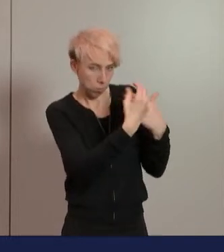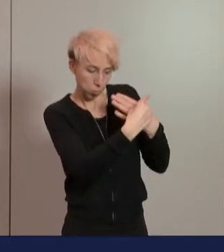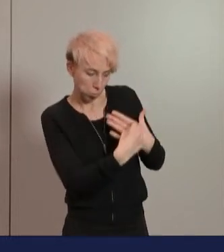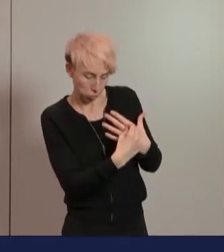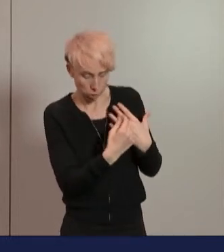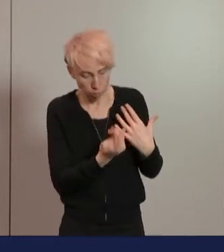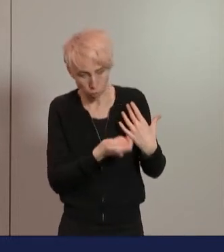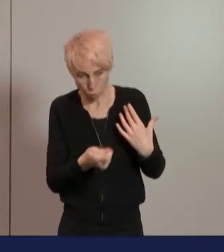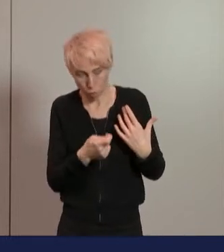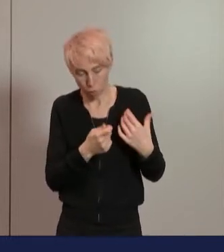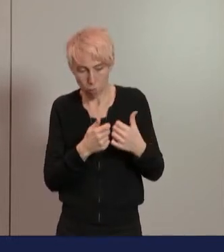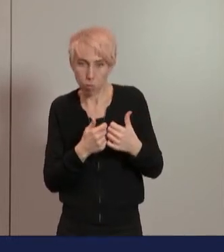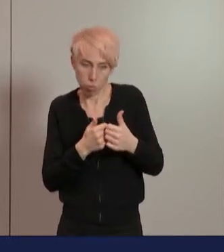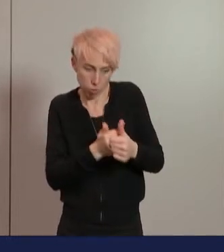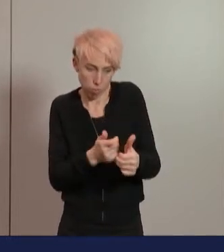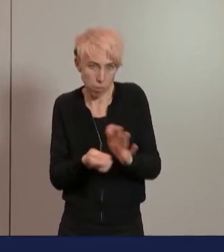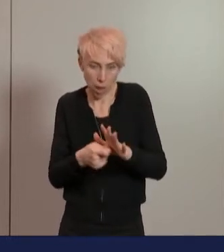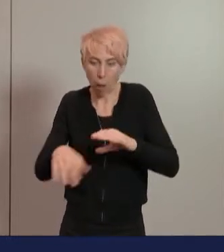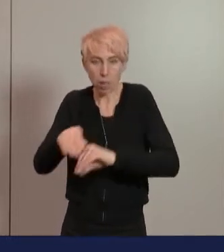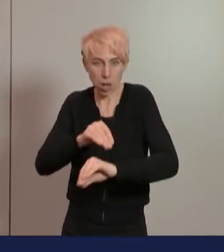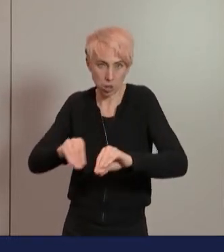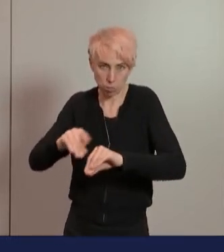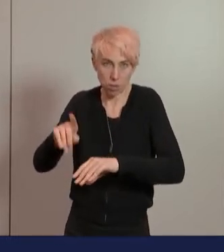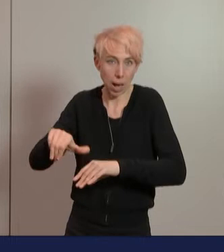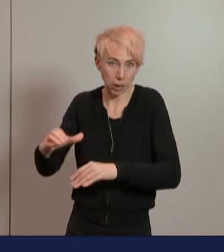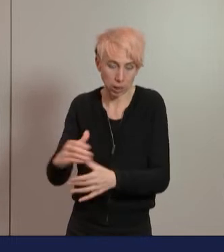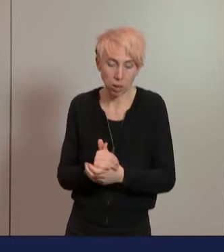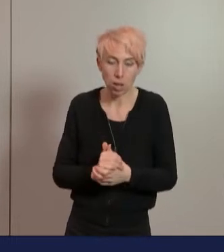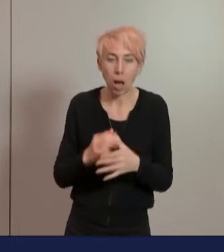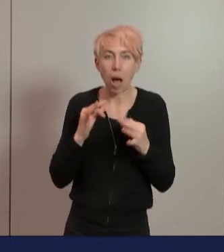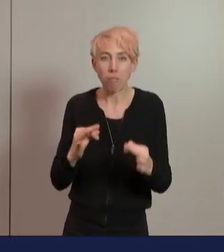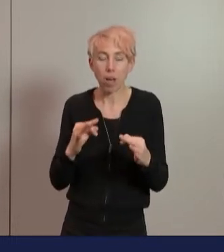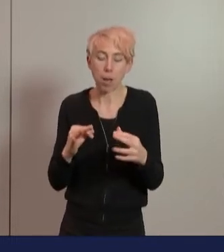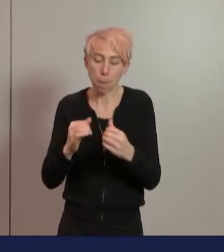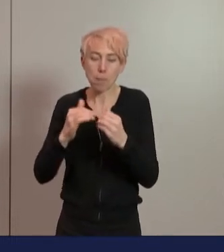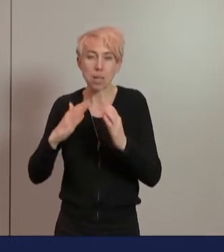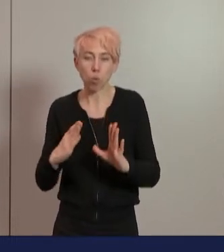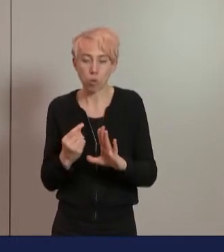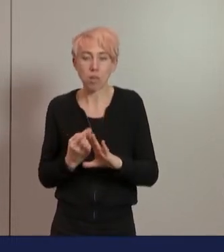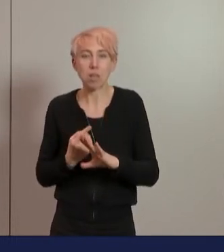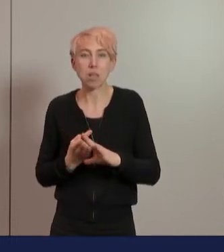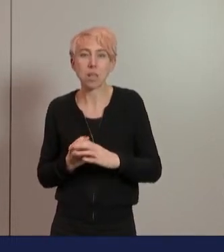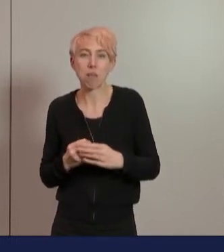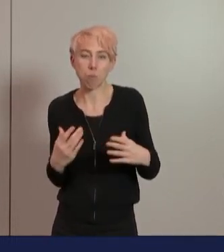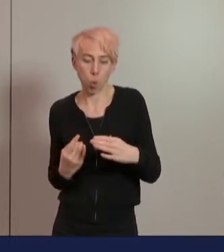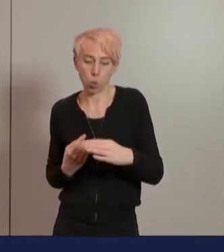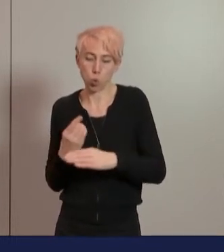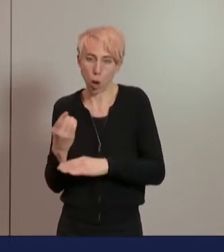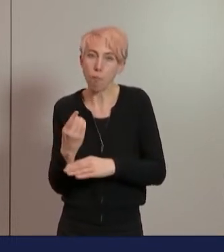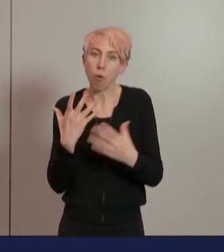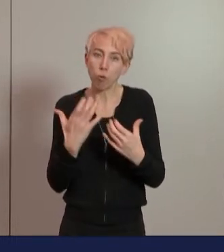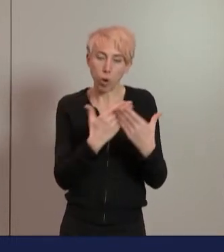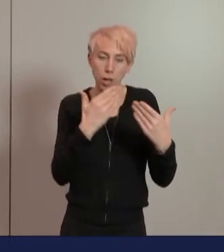ZAC. Pour la Maison du Développement Durable, l'objectif est d'accueillir des expositions